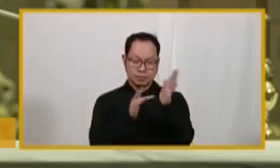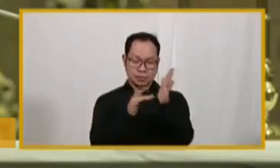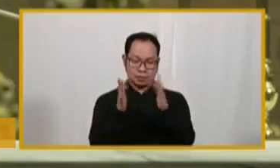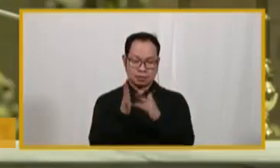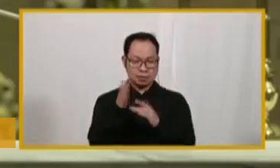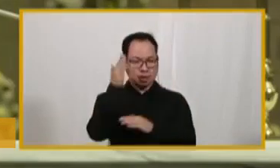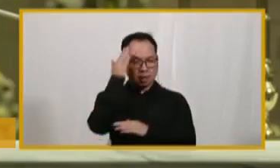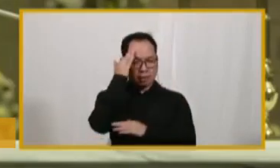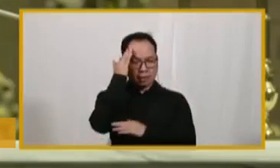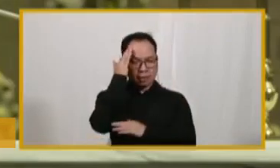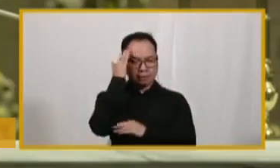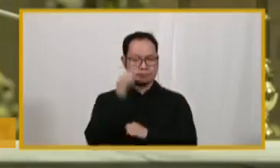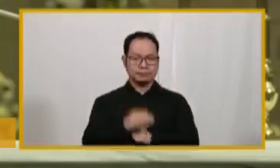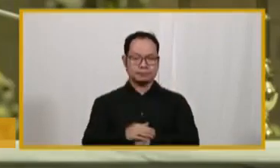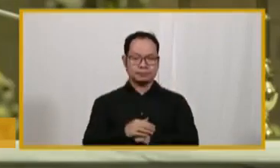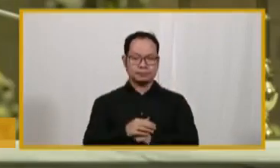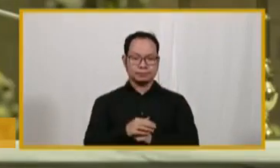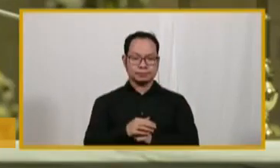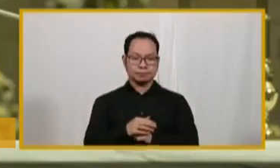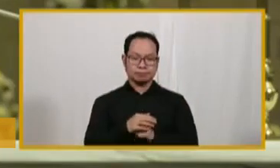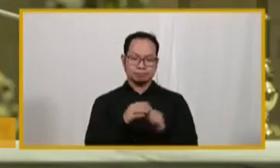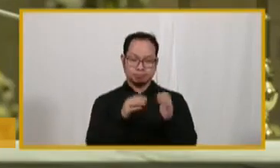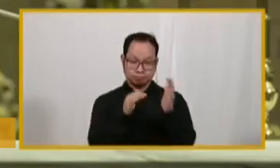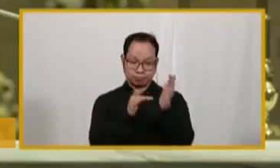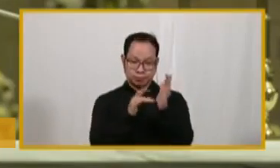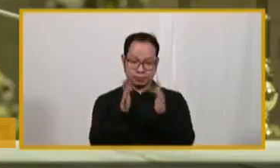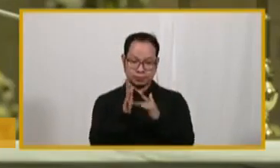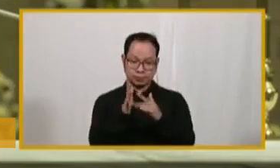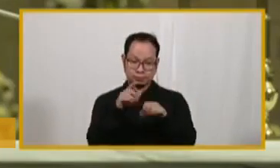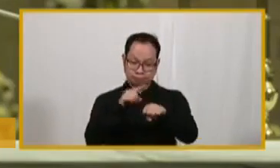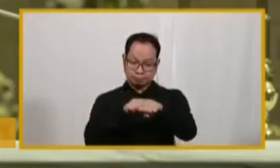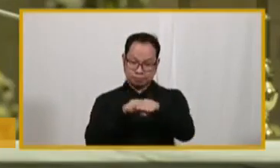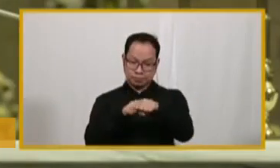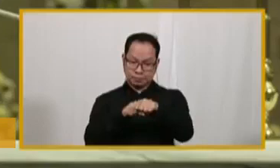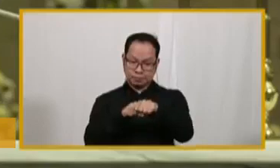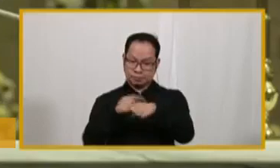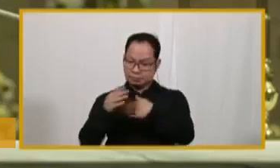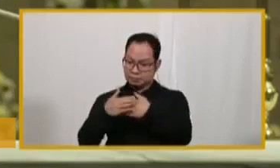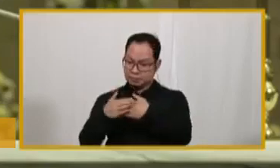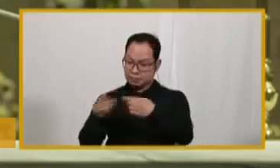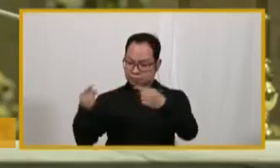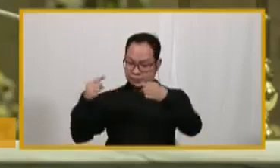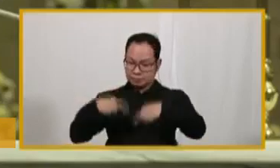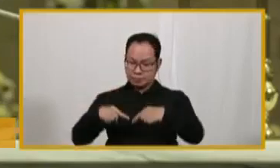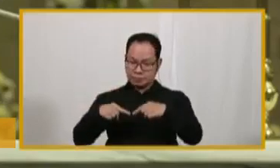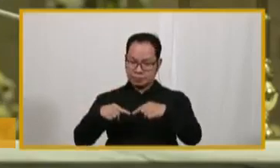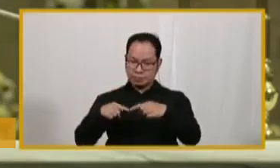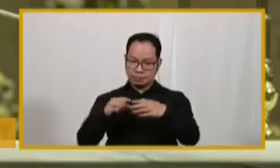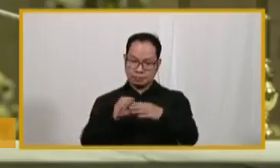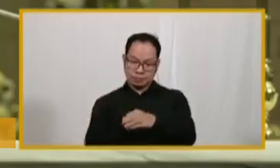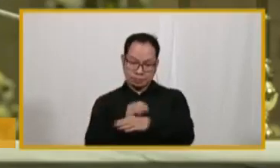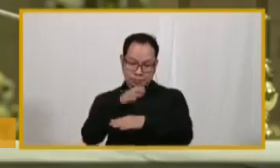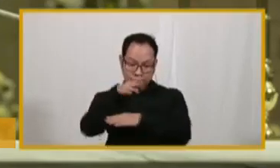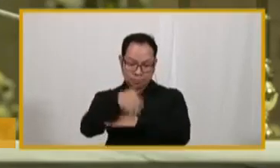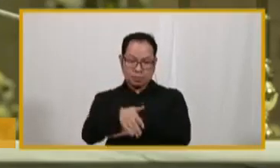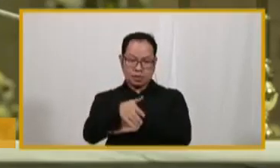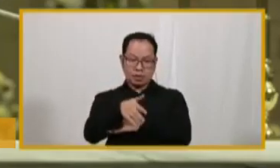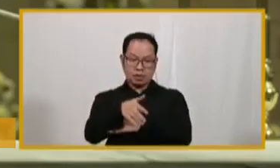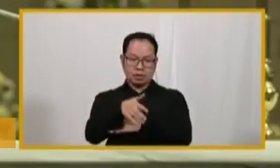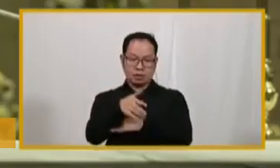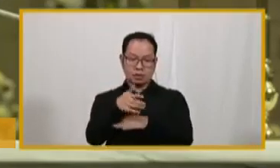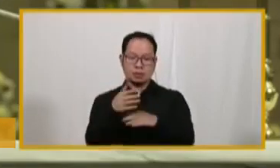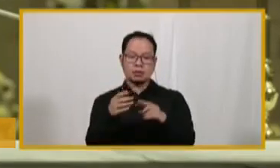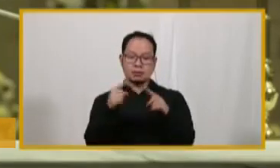Jesus knew that his hour had come to pass from this world to the